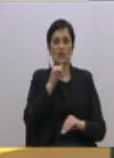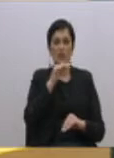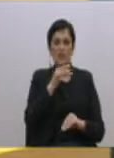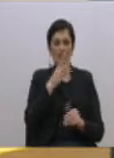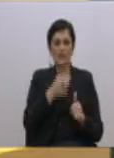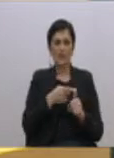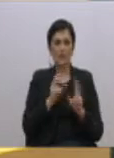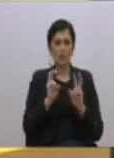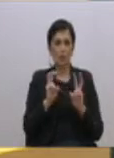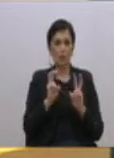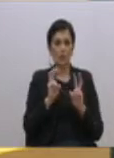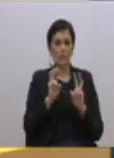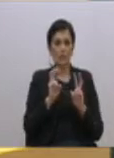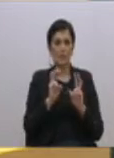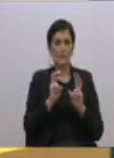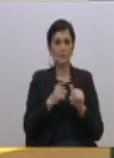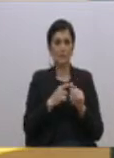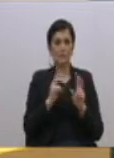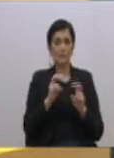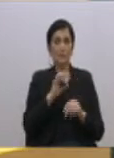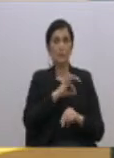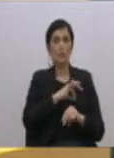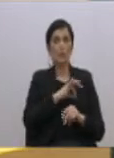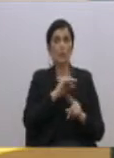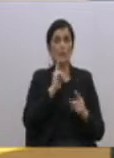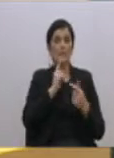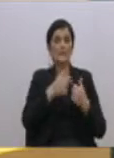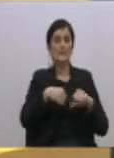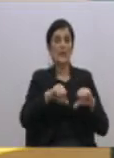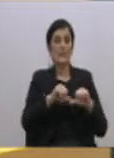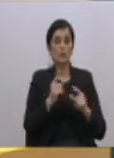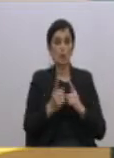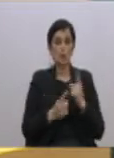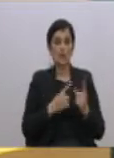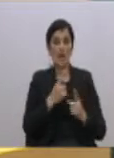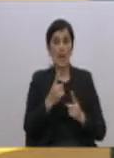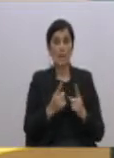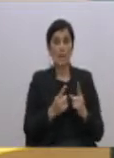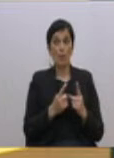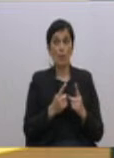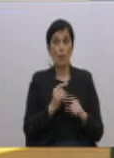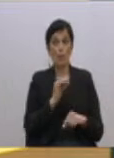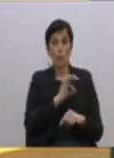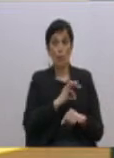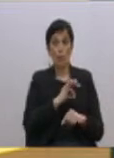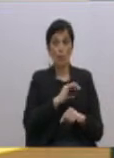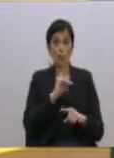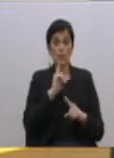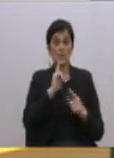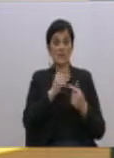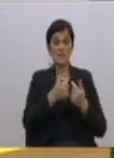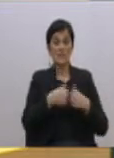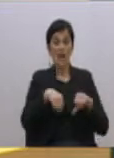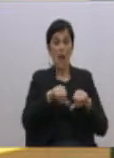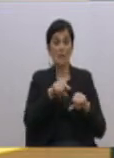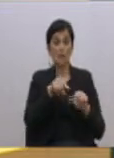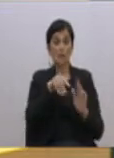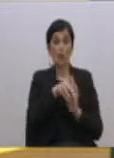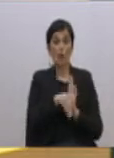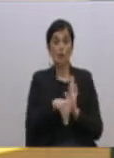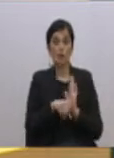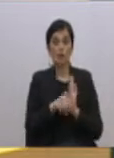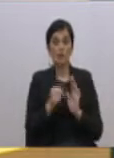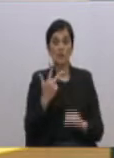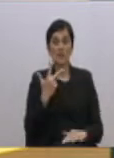ეგრეთ წოდებული კონსტიტუციის იუსტიციის საბჭოს რეფორმა. Da, justiției საბჭოში